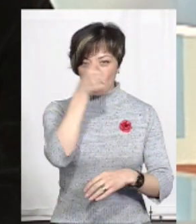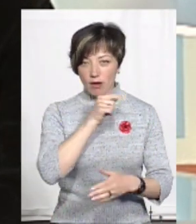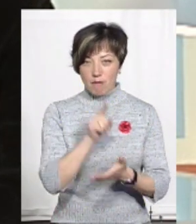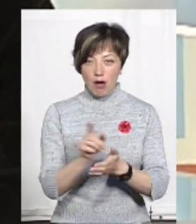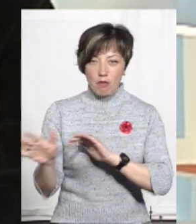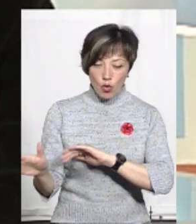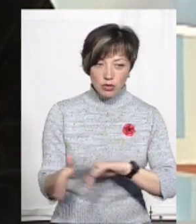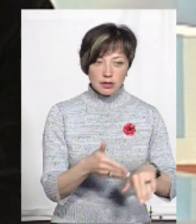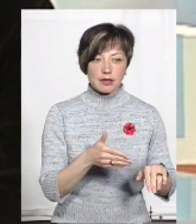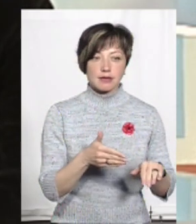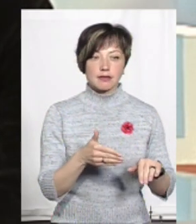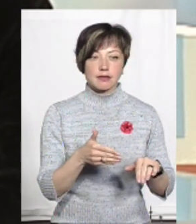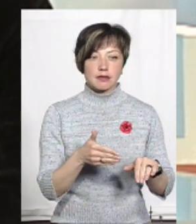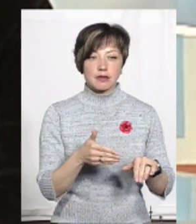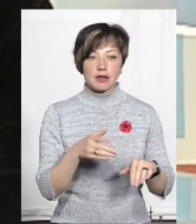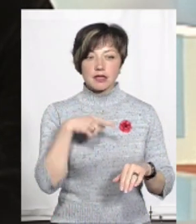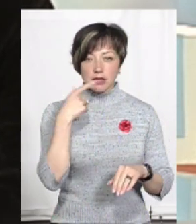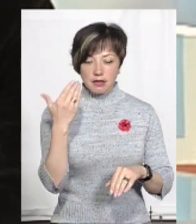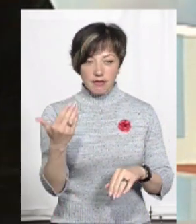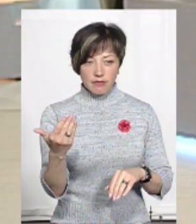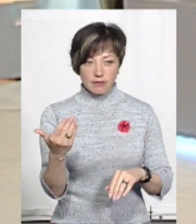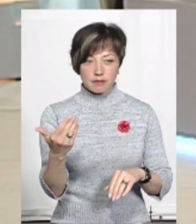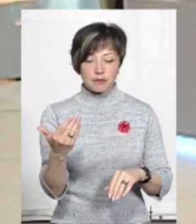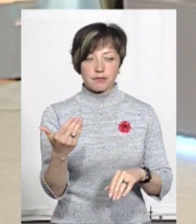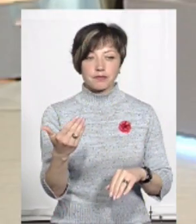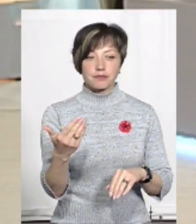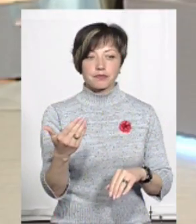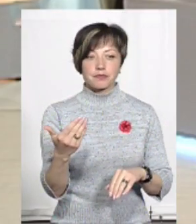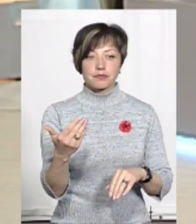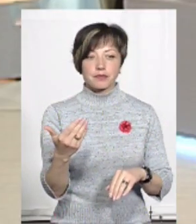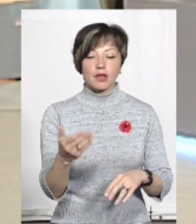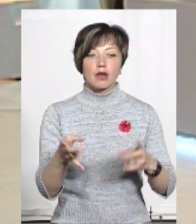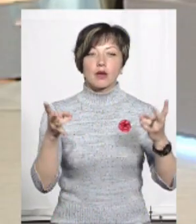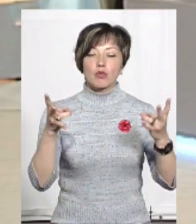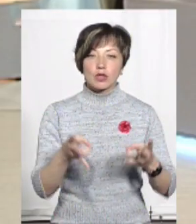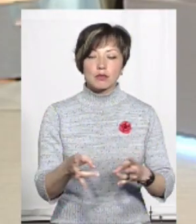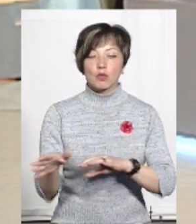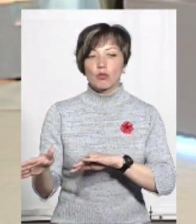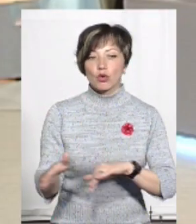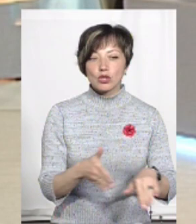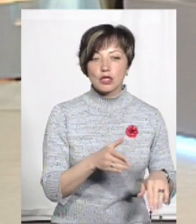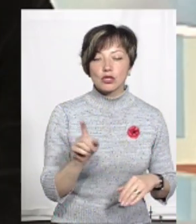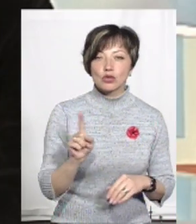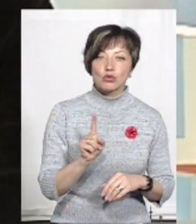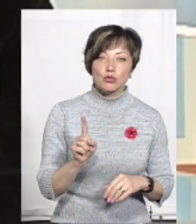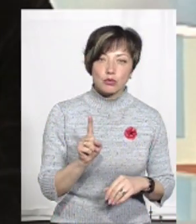після того, як сказав шановний пан філософ, потрібно пройти, щоб вони